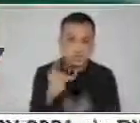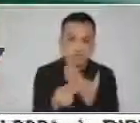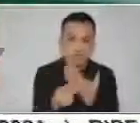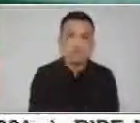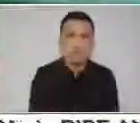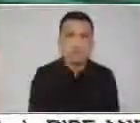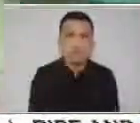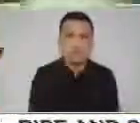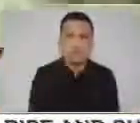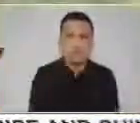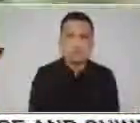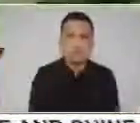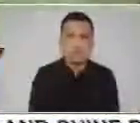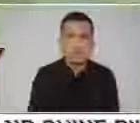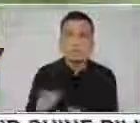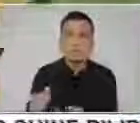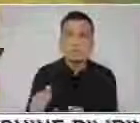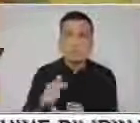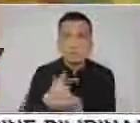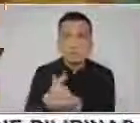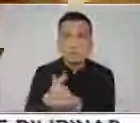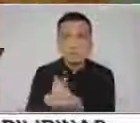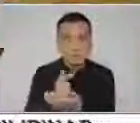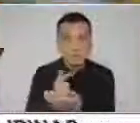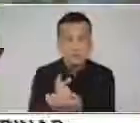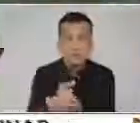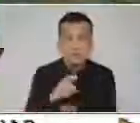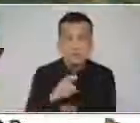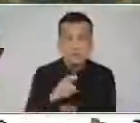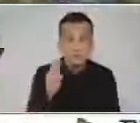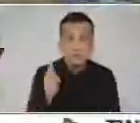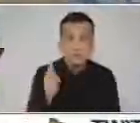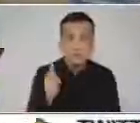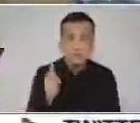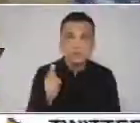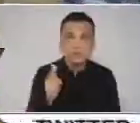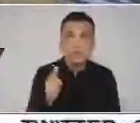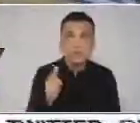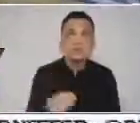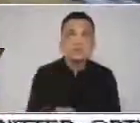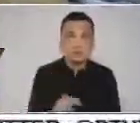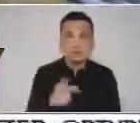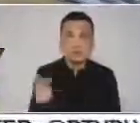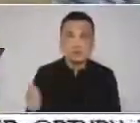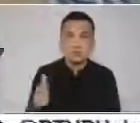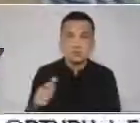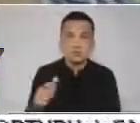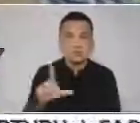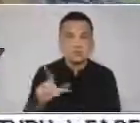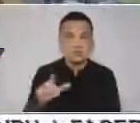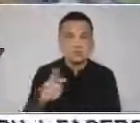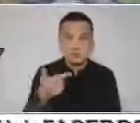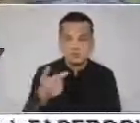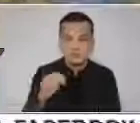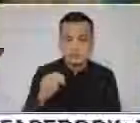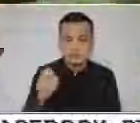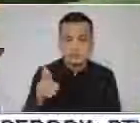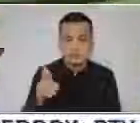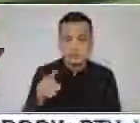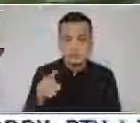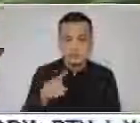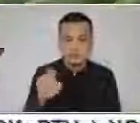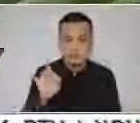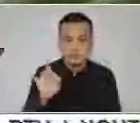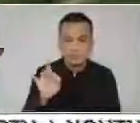Ang patatas po natin, stable din dito, 120 pesos ang per kilo. Kapareho lamang ng carrots, 120